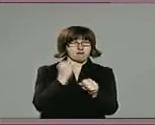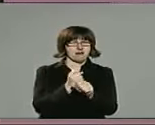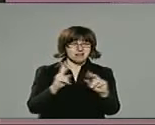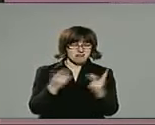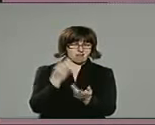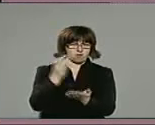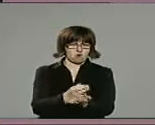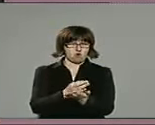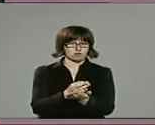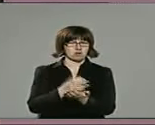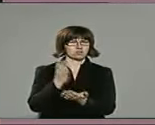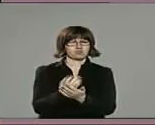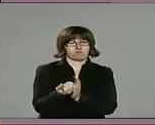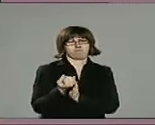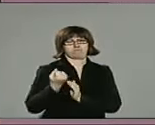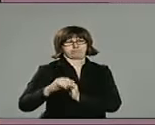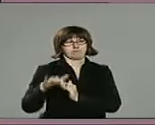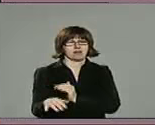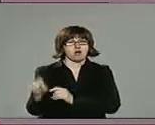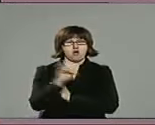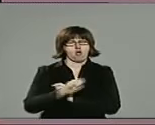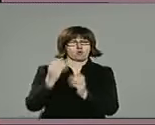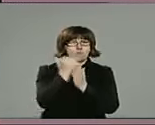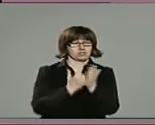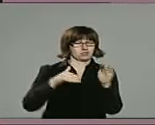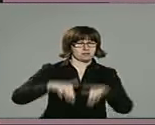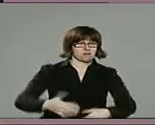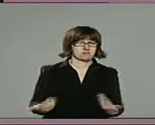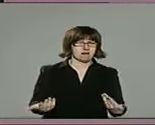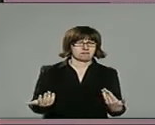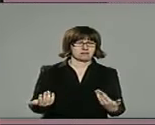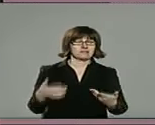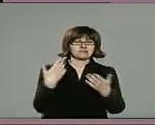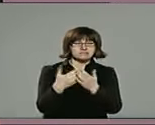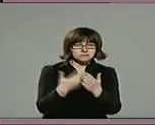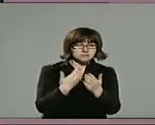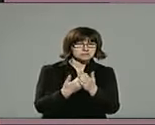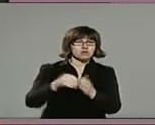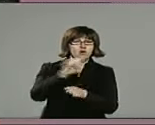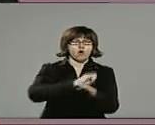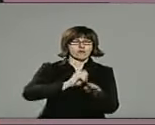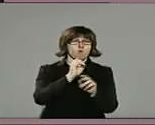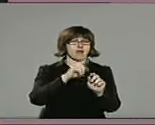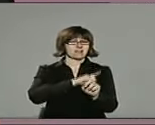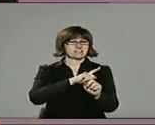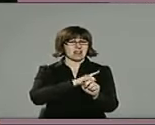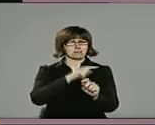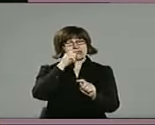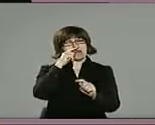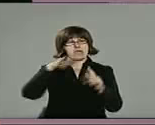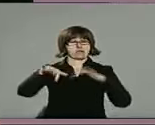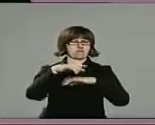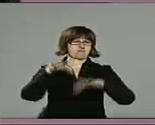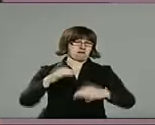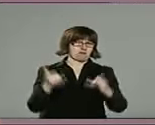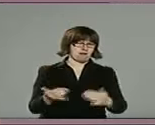gleichen Ort als Verstoß gegen die europäischen Regeln gilt. Das mag das Europa der selbsternannten Eliten sein.